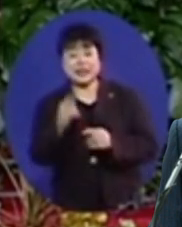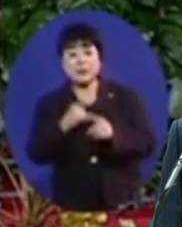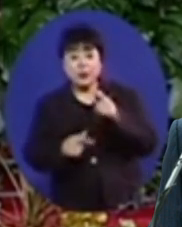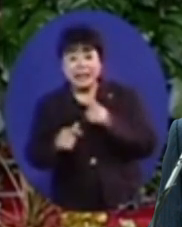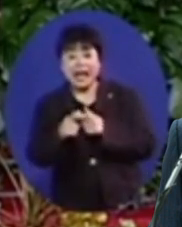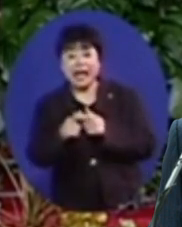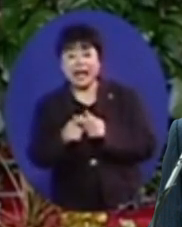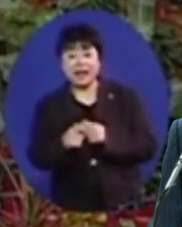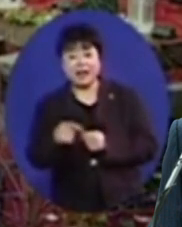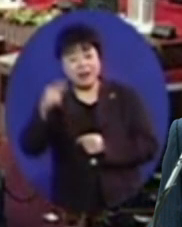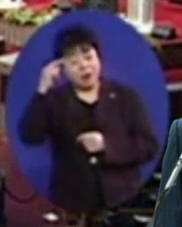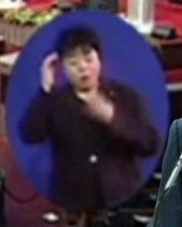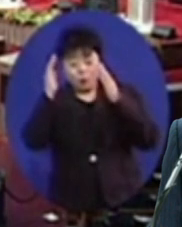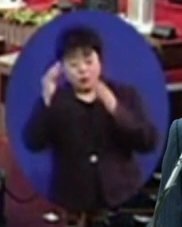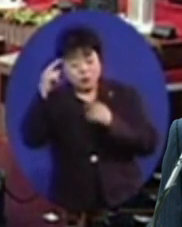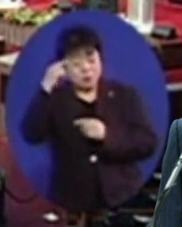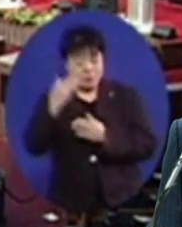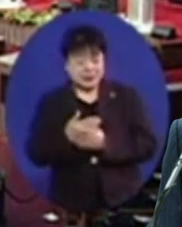그런데